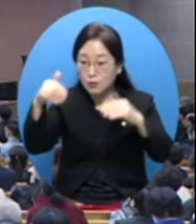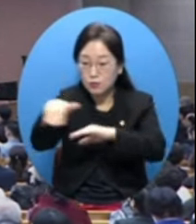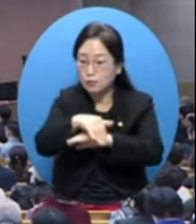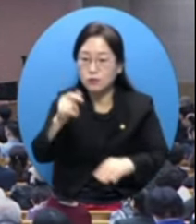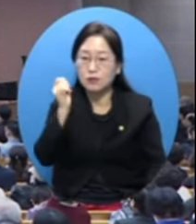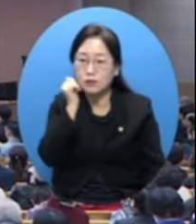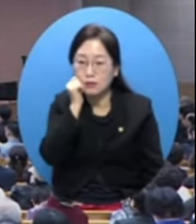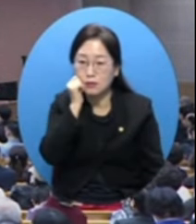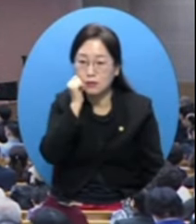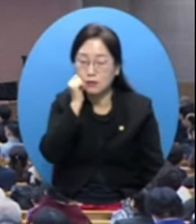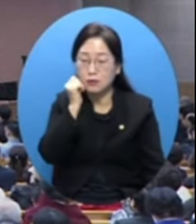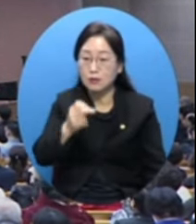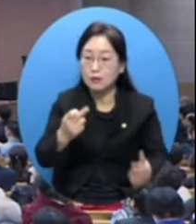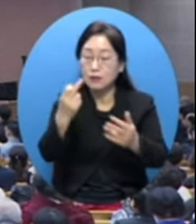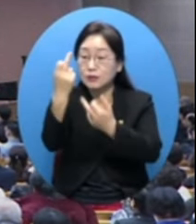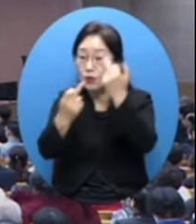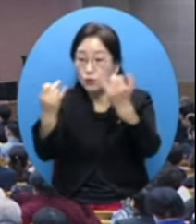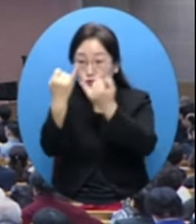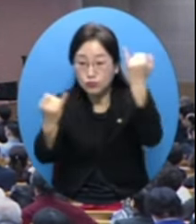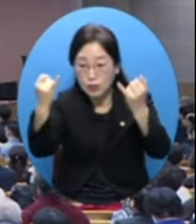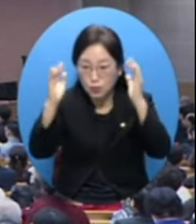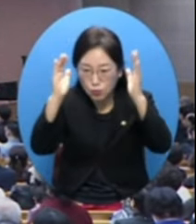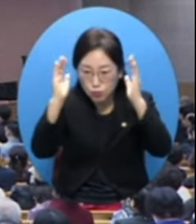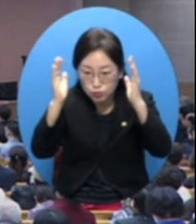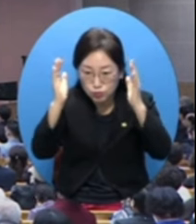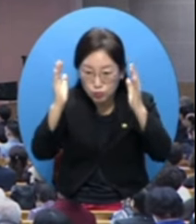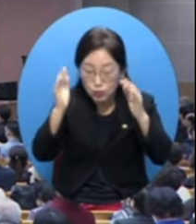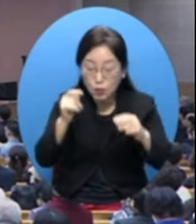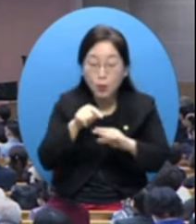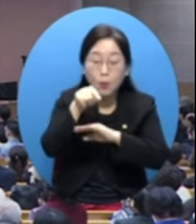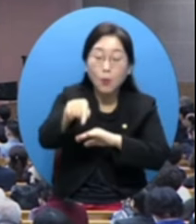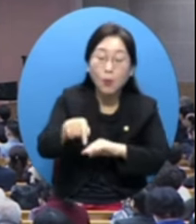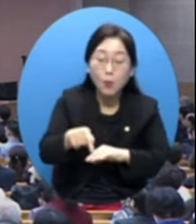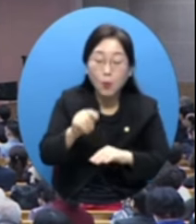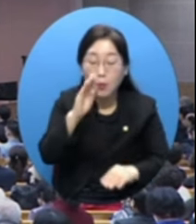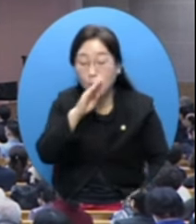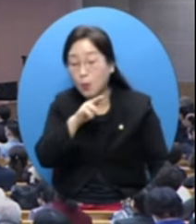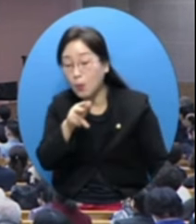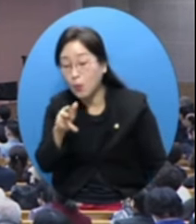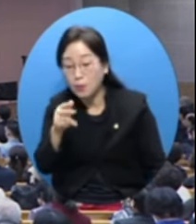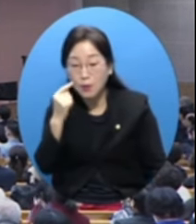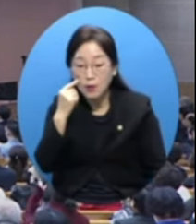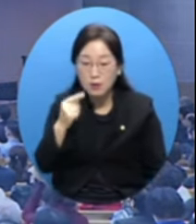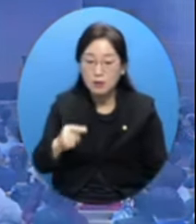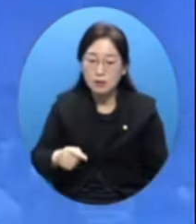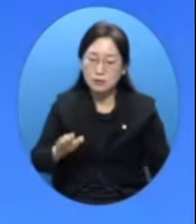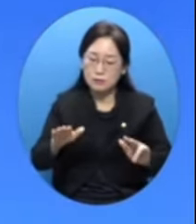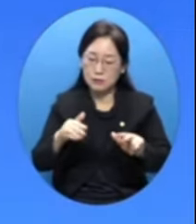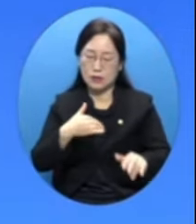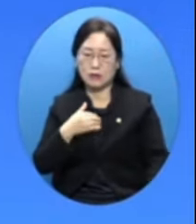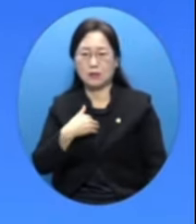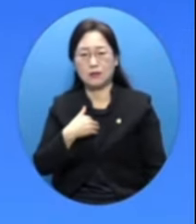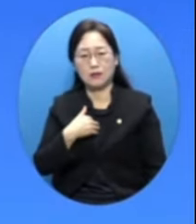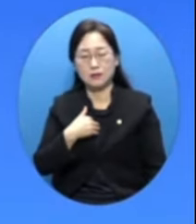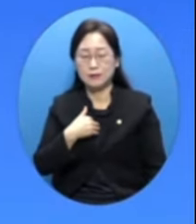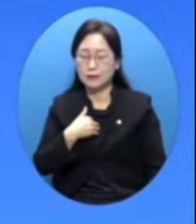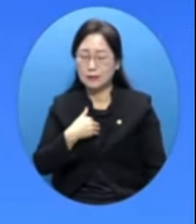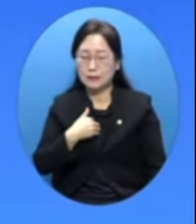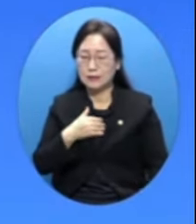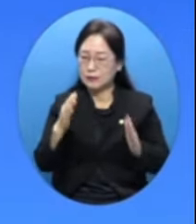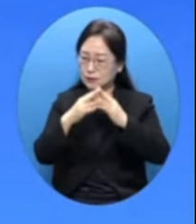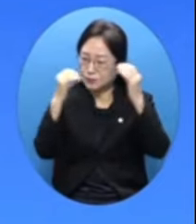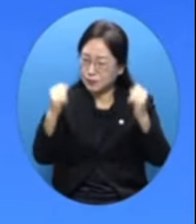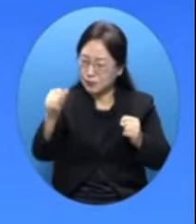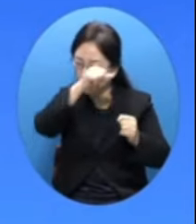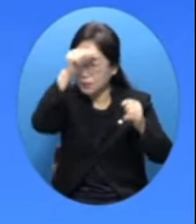못하고 형과 누나들이 공부하는 것을 등 뒤로 넘어보다가 이제 내가 얘가 이 집에서 있다간